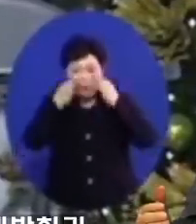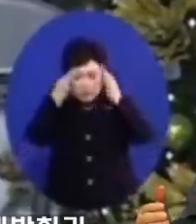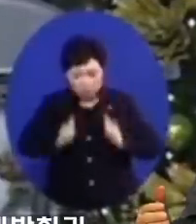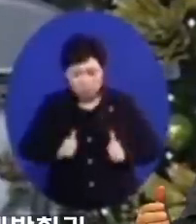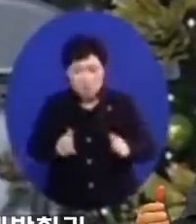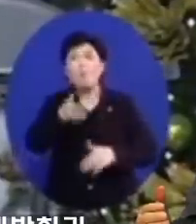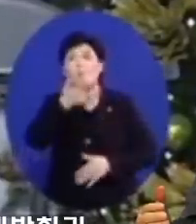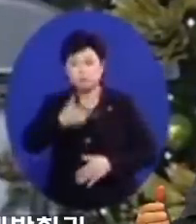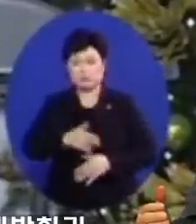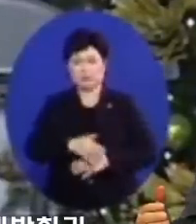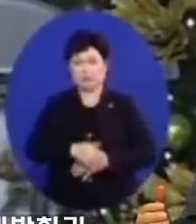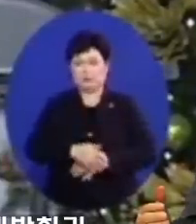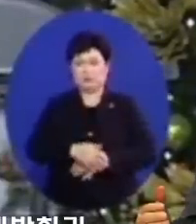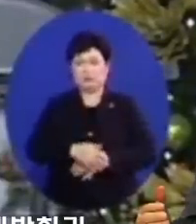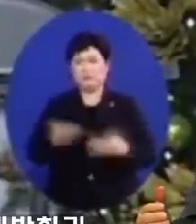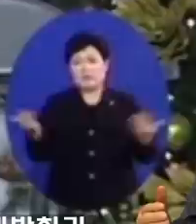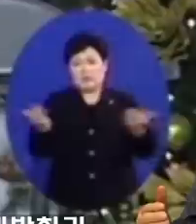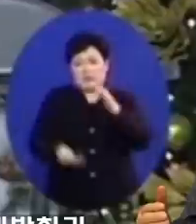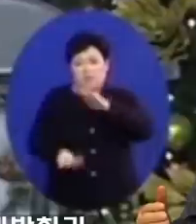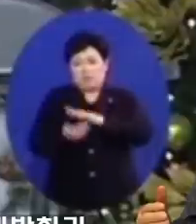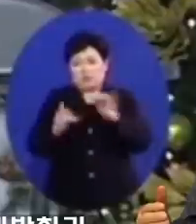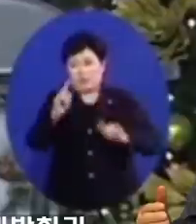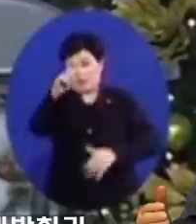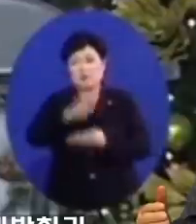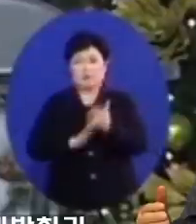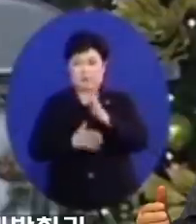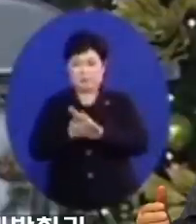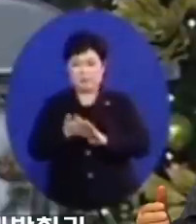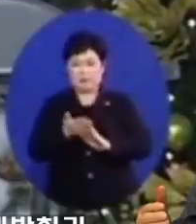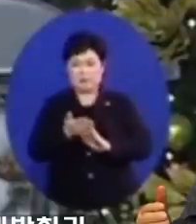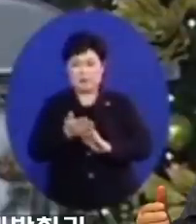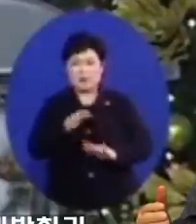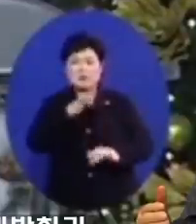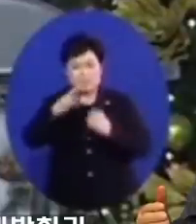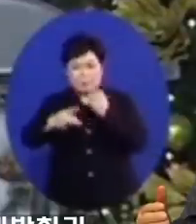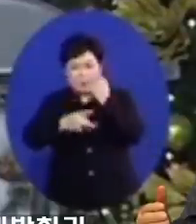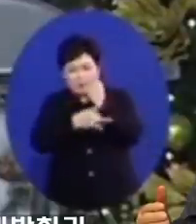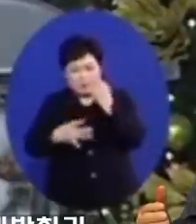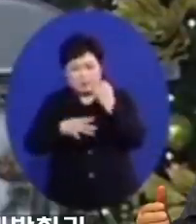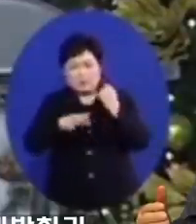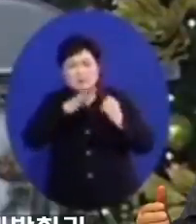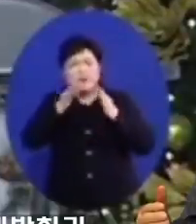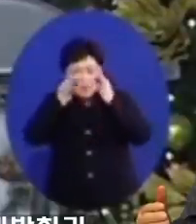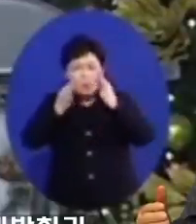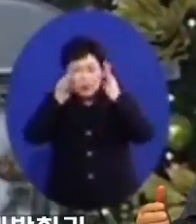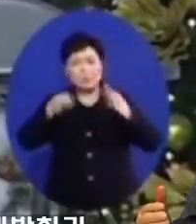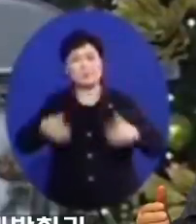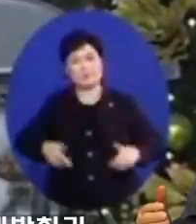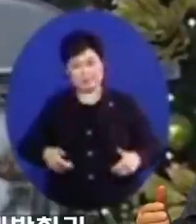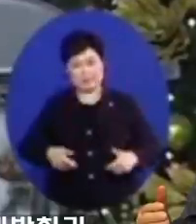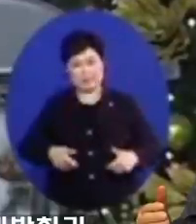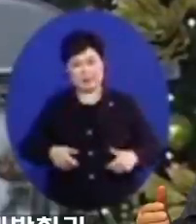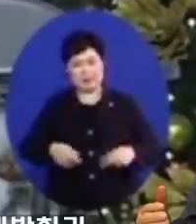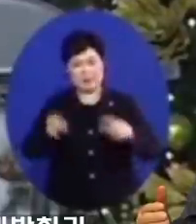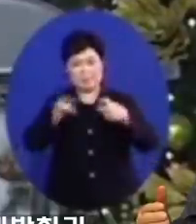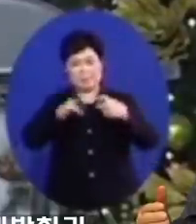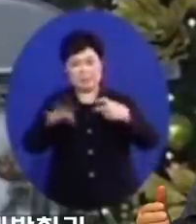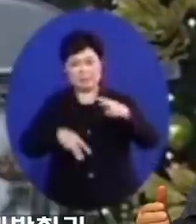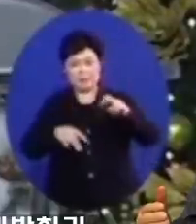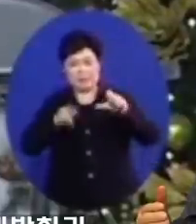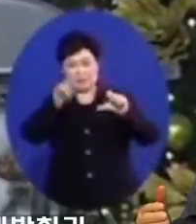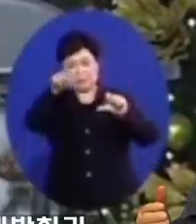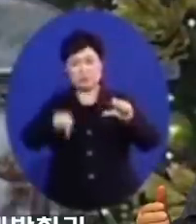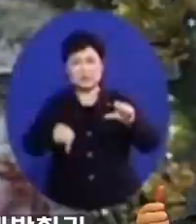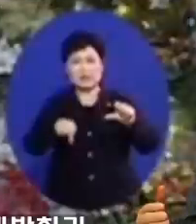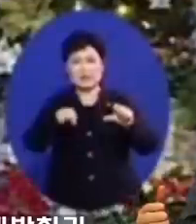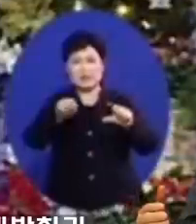않고 일을 이루는 사람 없습니다. 뼈가 어스러지도록 노력해야 되는 것입니다. 마태복음 25장 23절에도 그